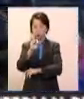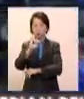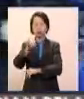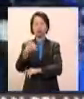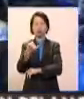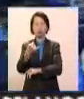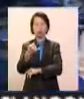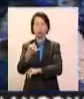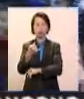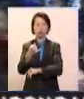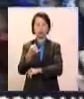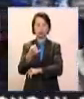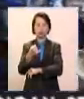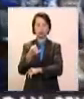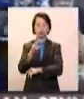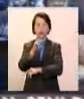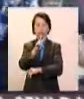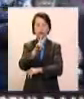28